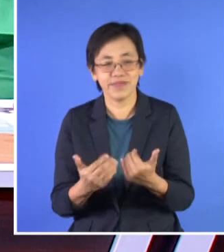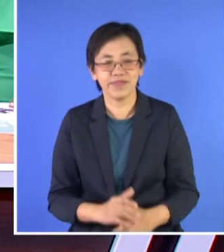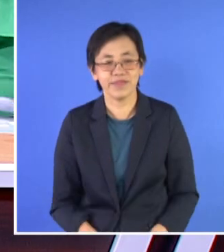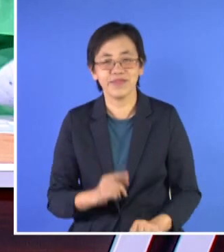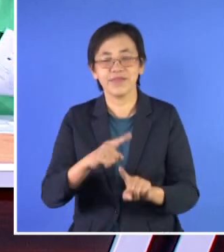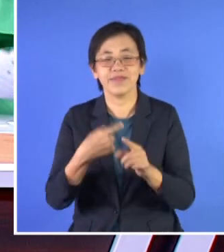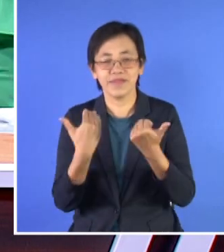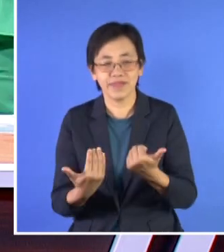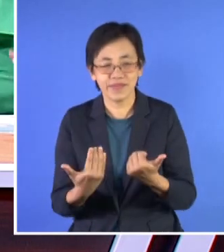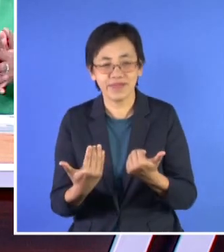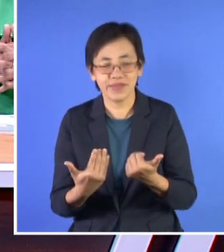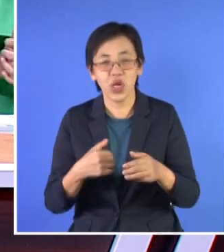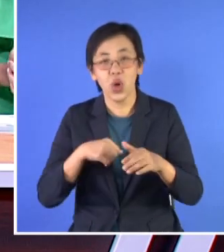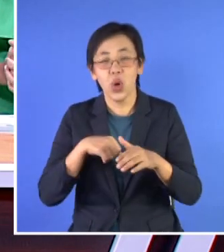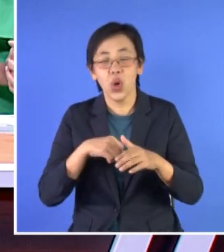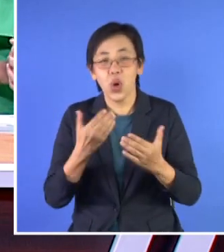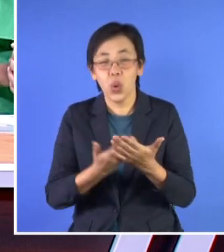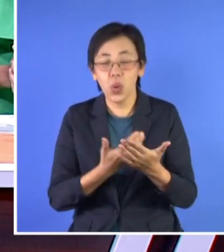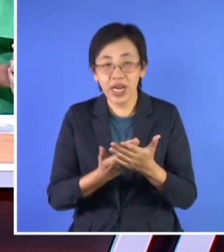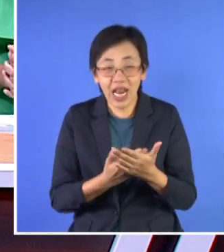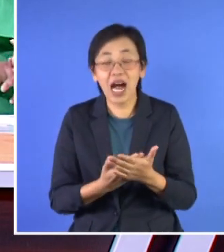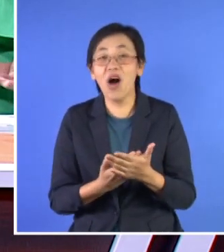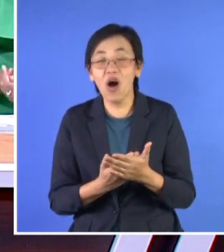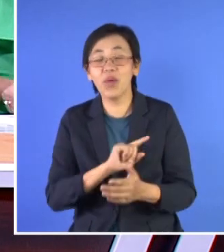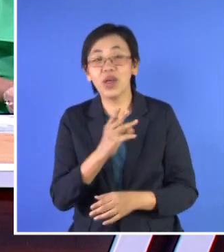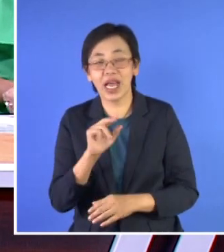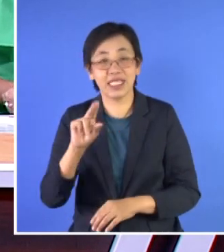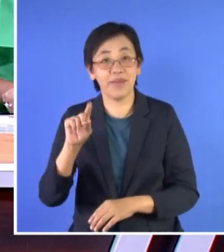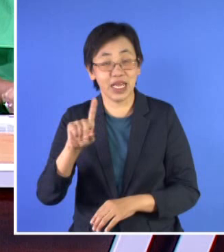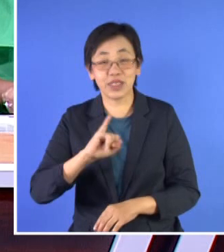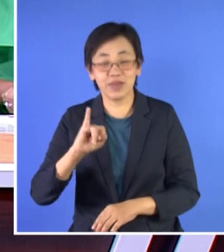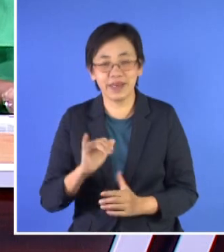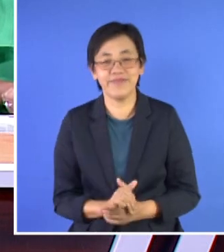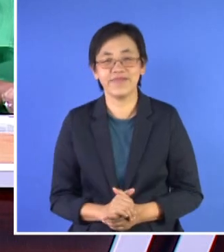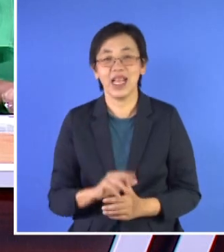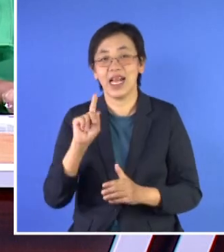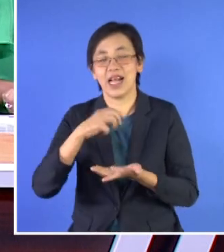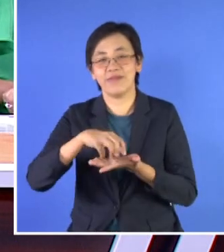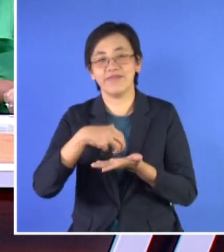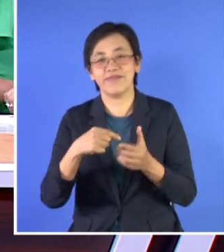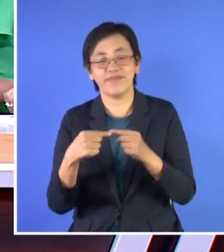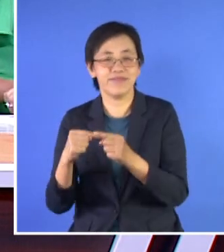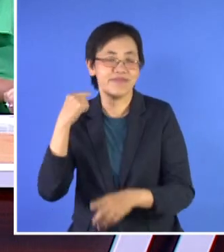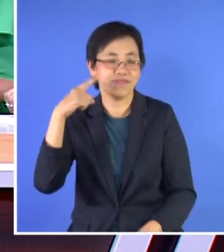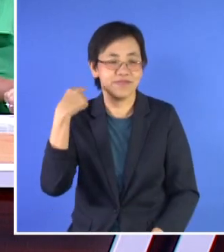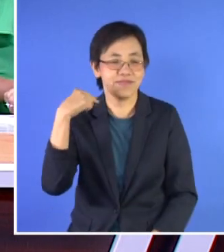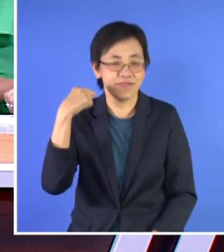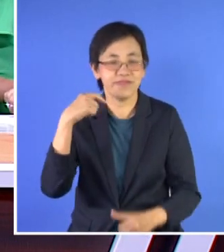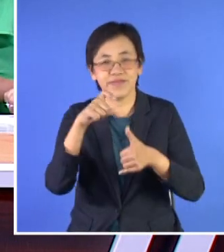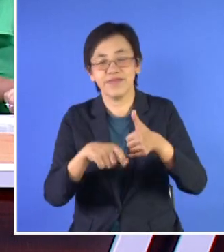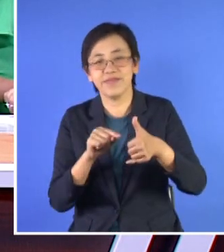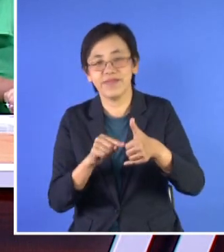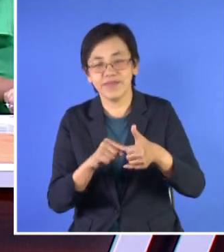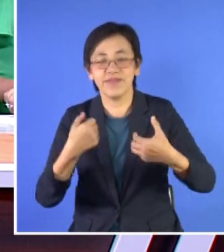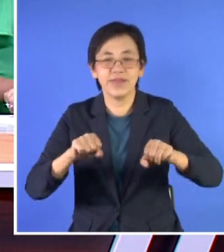เดือนนี้นี่ก็หวยออก ส ามสิบเอ็ดใช่ไหมคะ ใช่ค่ะ อ่ะเพราะฉะนั้นมาอีกสักข่าวหนึ่งละกันผู้หญิงคนนี้เธอขี่รถมอเตอร์ไซ